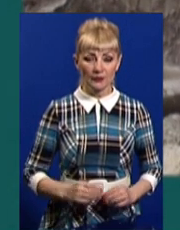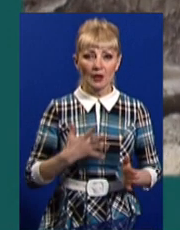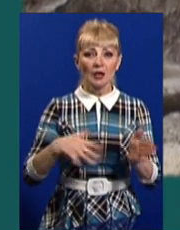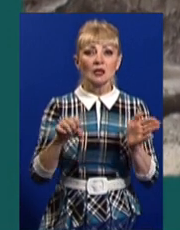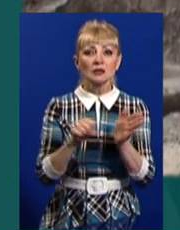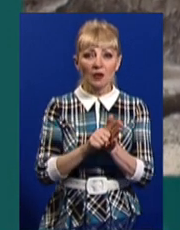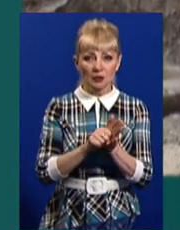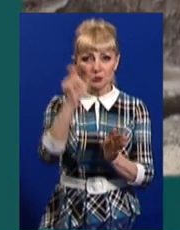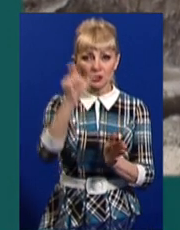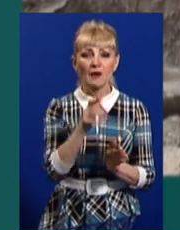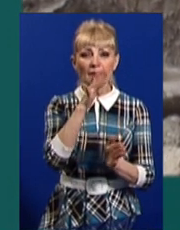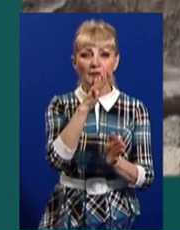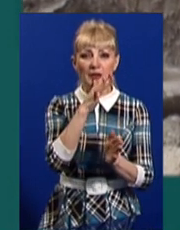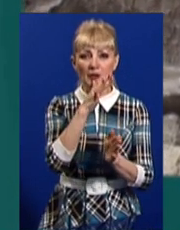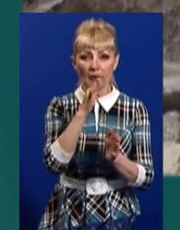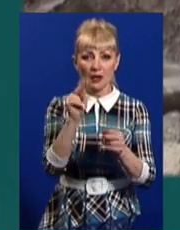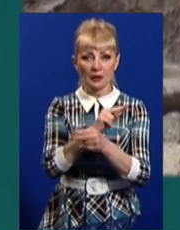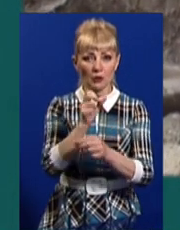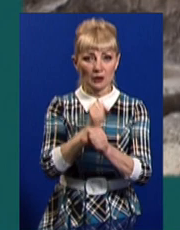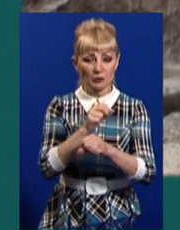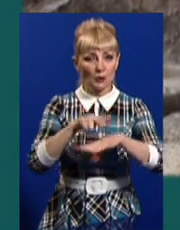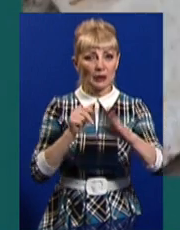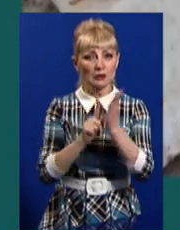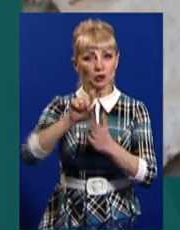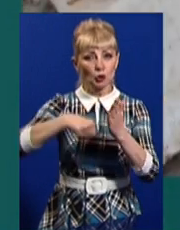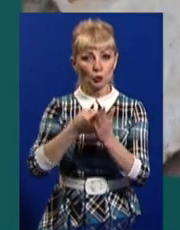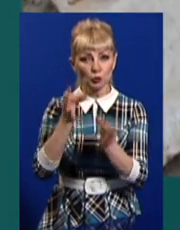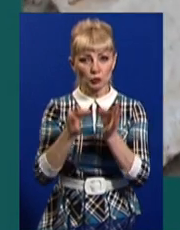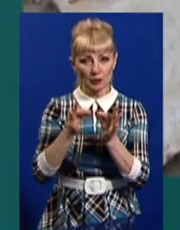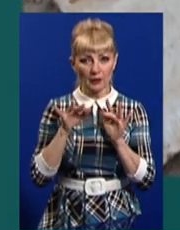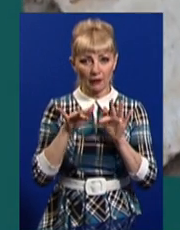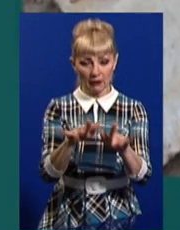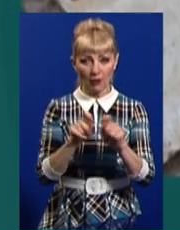Загибель тепловика під час роботи. У поліції відкрили кримінальне провадження.